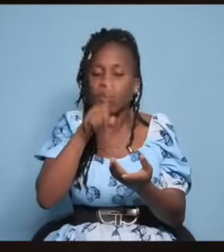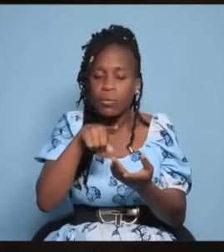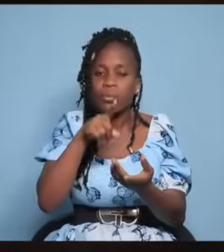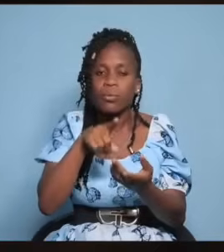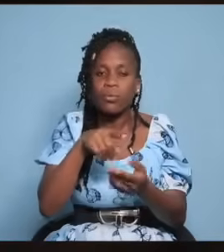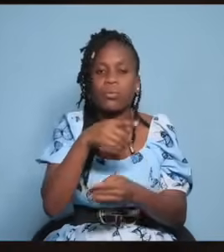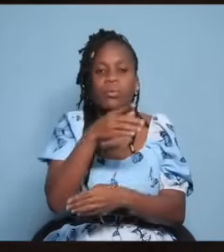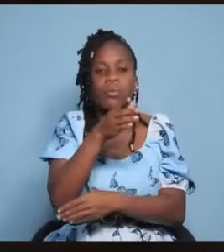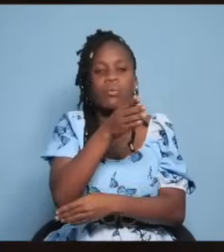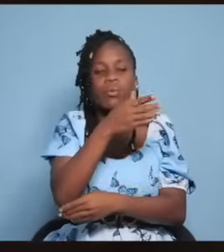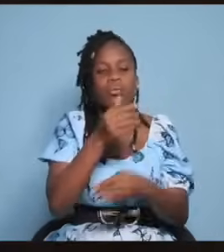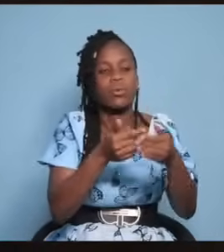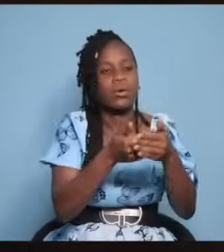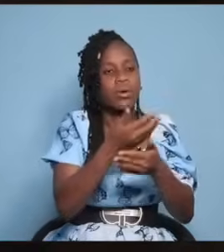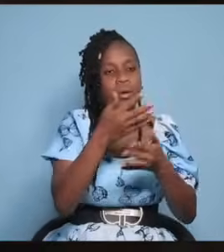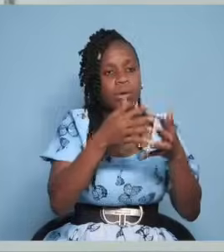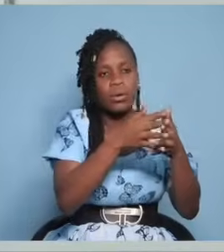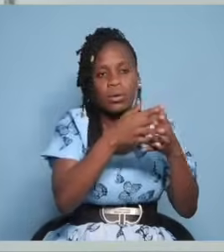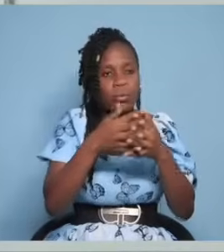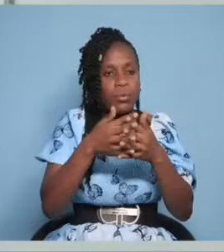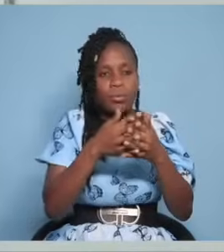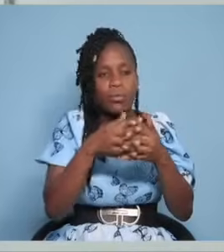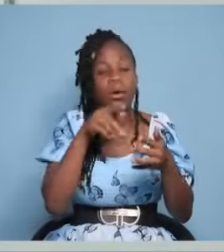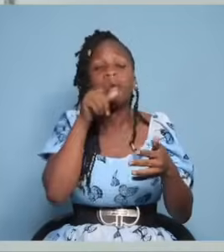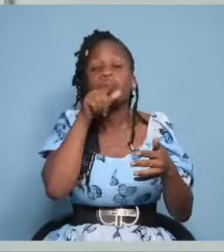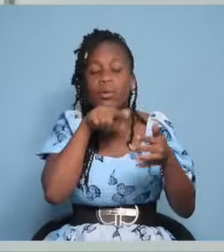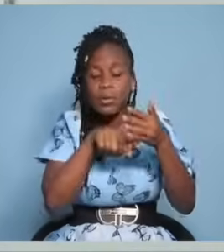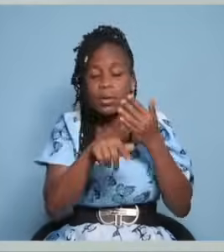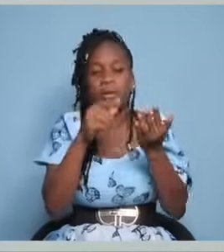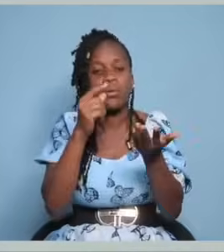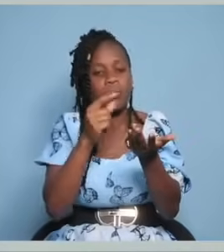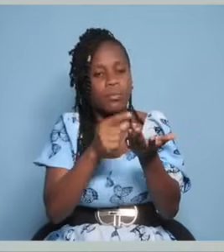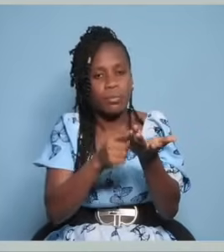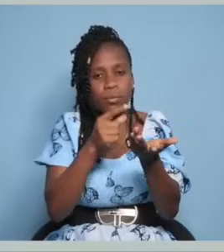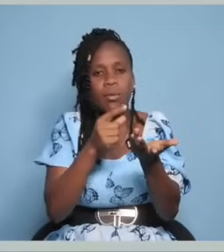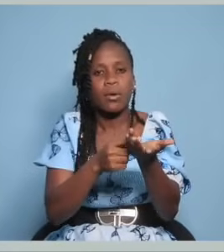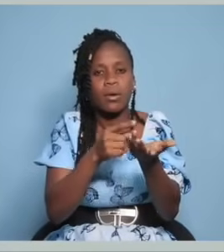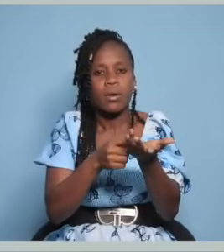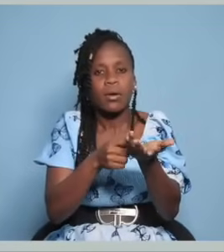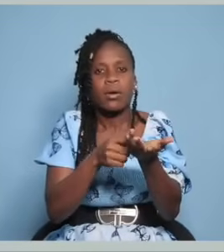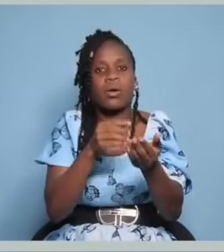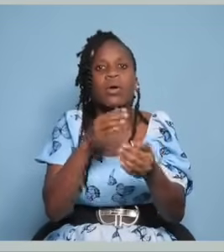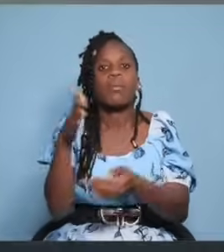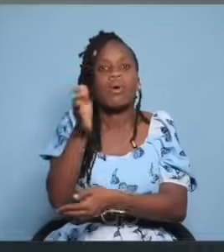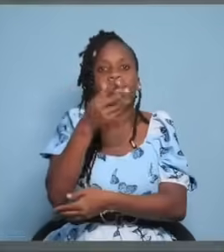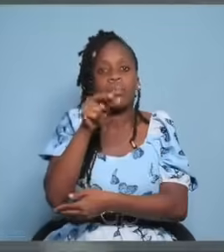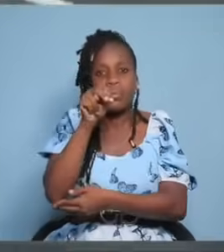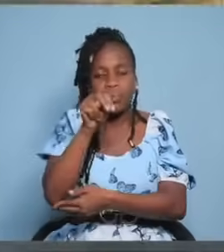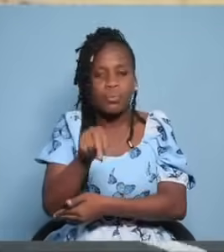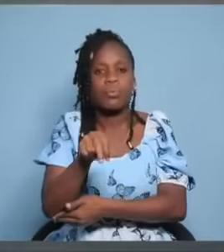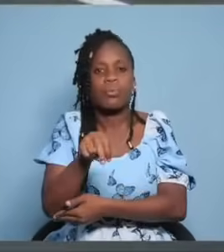Marekani, balozi wa Marekani ambaye yuko nchini Uganda, balozi wa Netherlands,